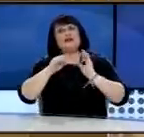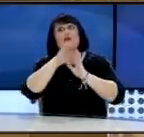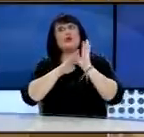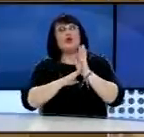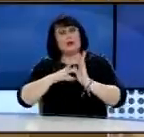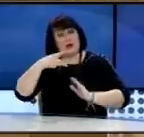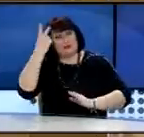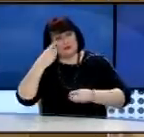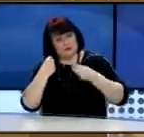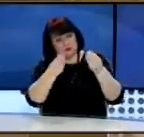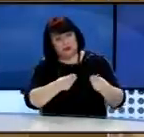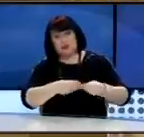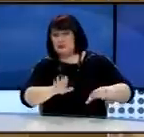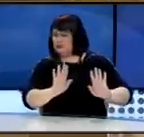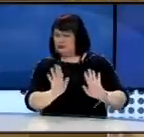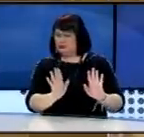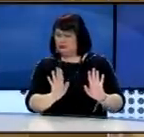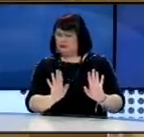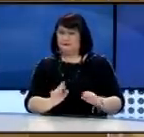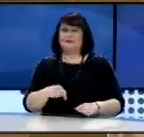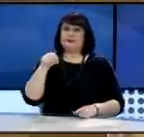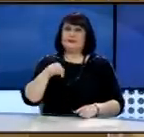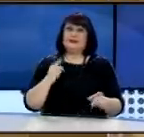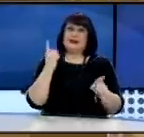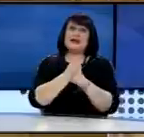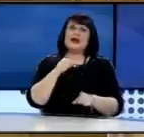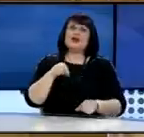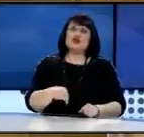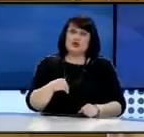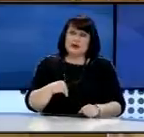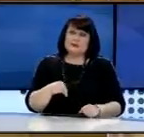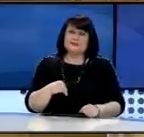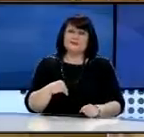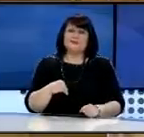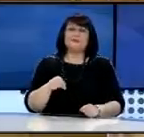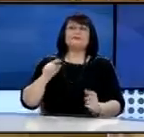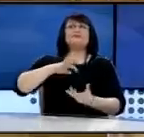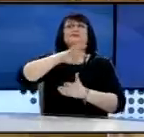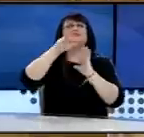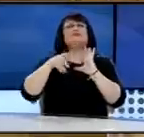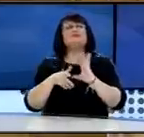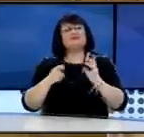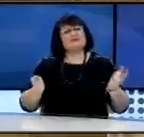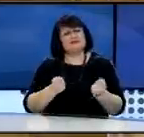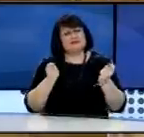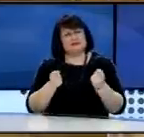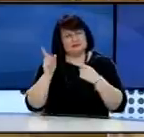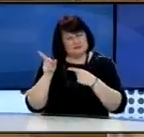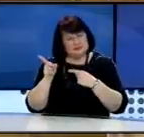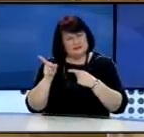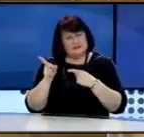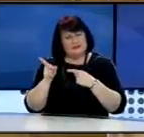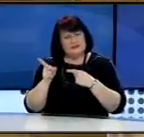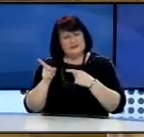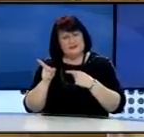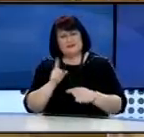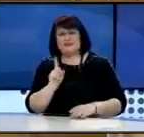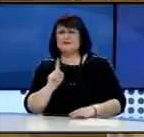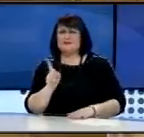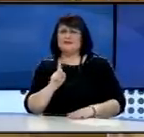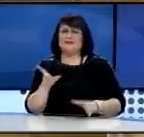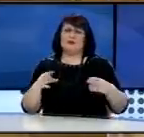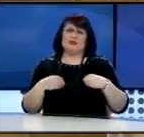ειδικά τώρα, εν ώψη της επιδείνωσης των παγκόσμιων οικονομικών εξελίξεων, δεν